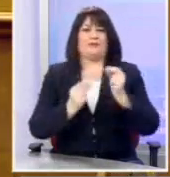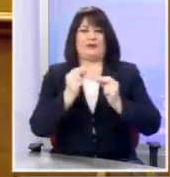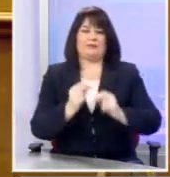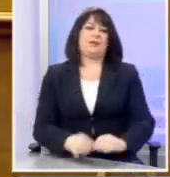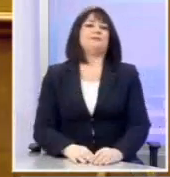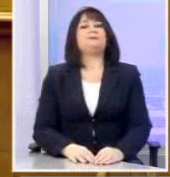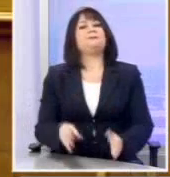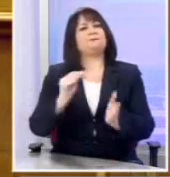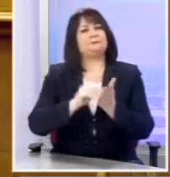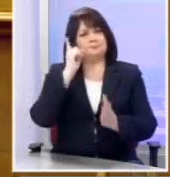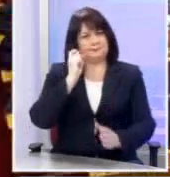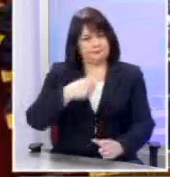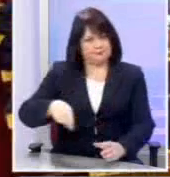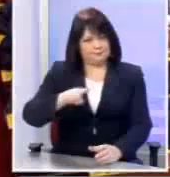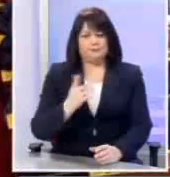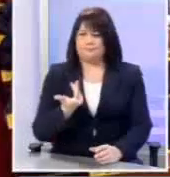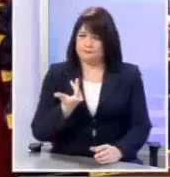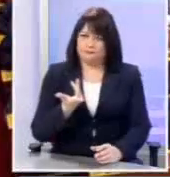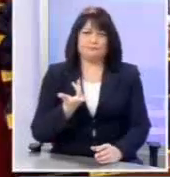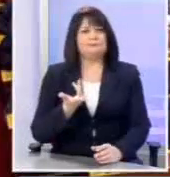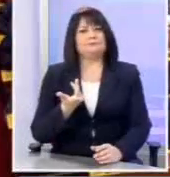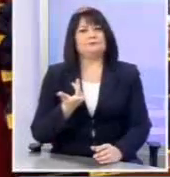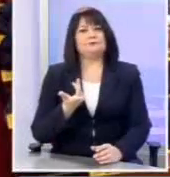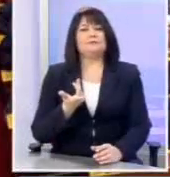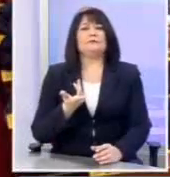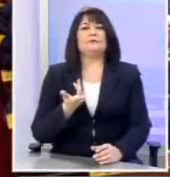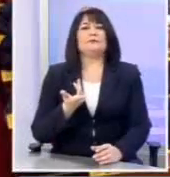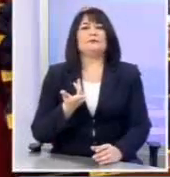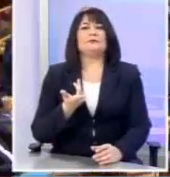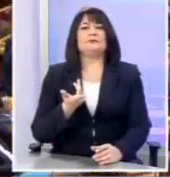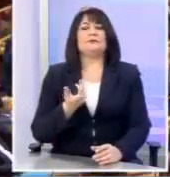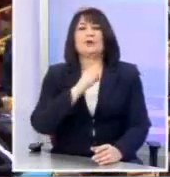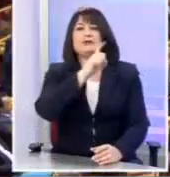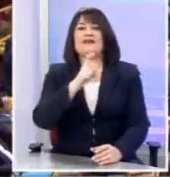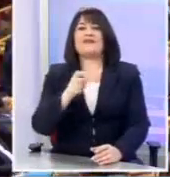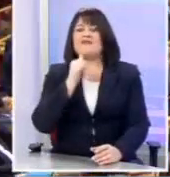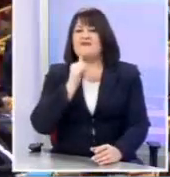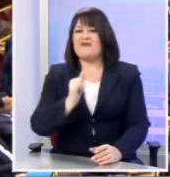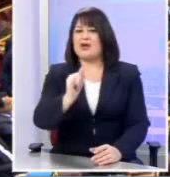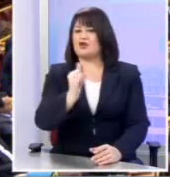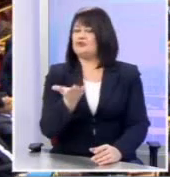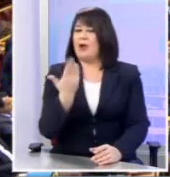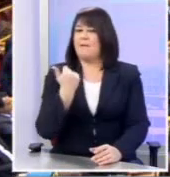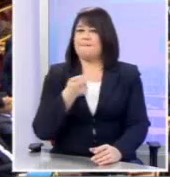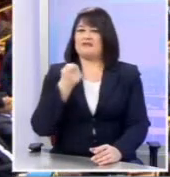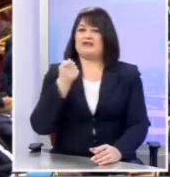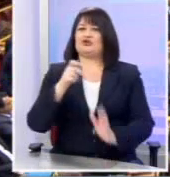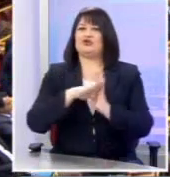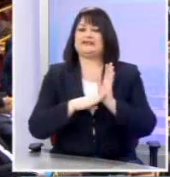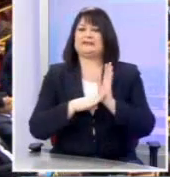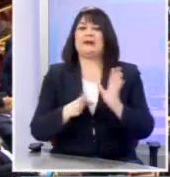Είναι γνωστό επίσης ότι το έλλειμμα βιωσιμότητας του ασφαλιστικού συστήματος